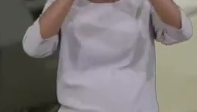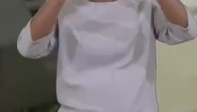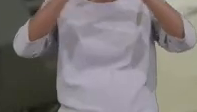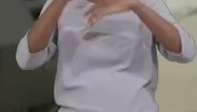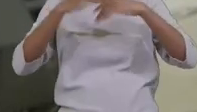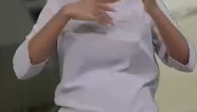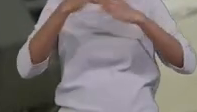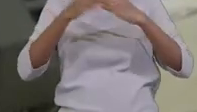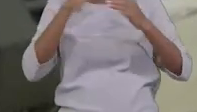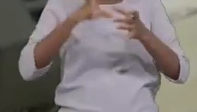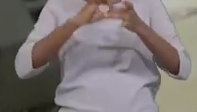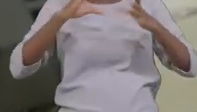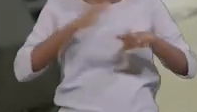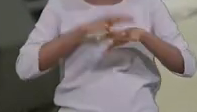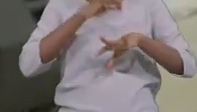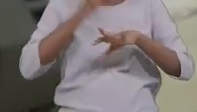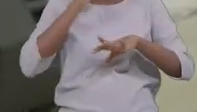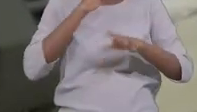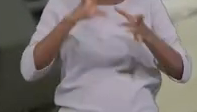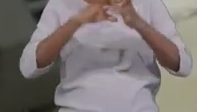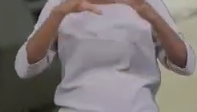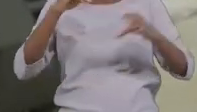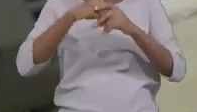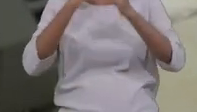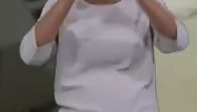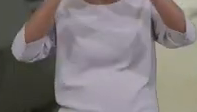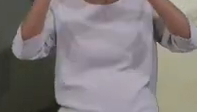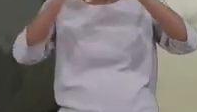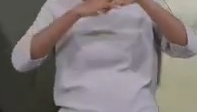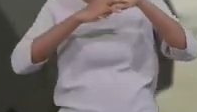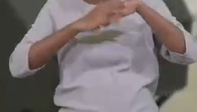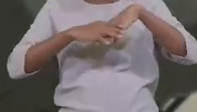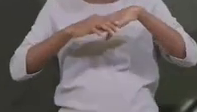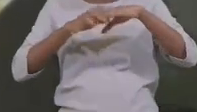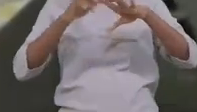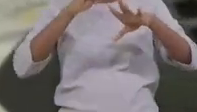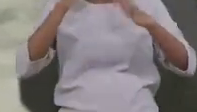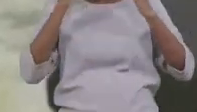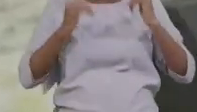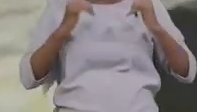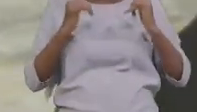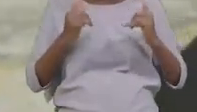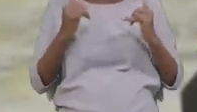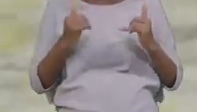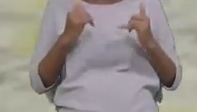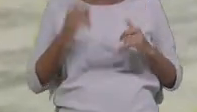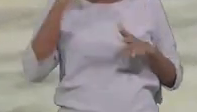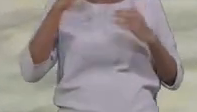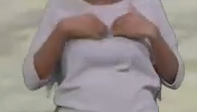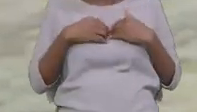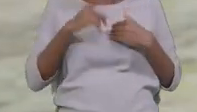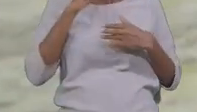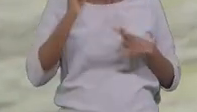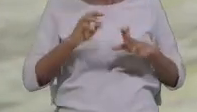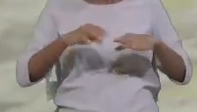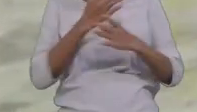cieux. Tout ce que tu vas délier sur la terre sera délié dans les cieux. En réalité même.